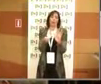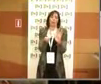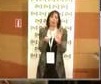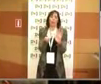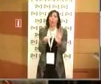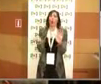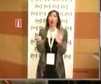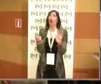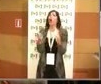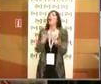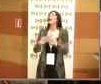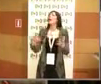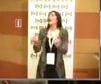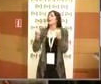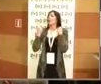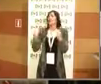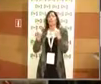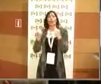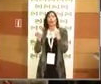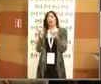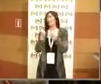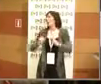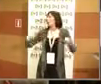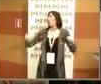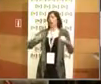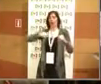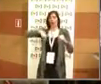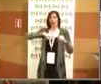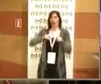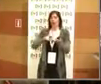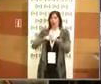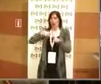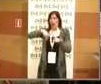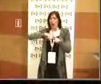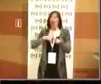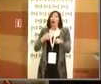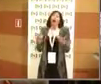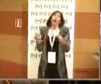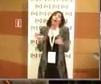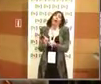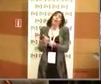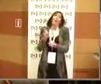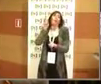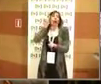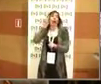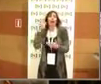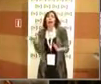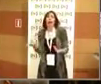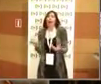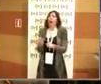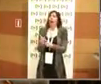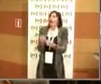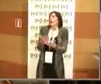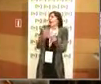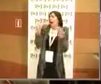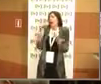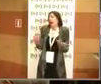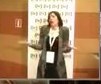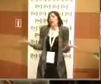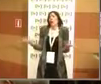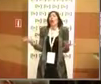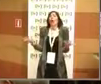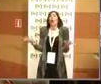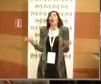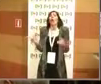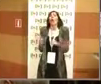grande forza democratica come la nostra. Direi che sarebbe quasi ovvio e banale. È scontato dirlo, è ovvio.